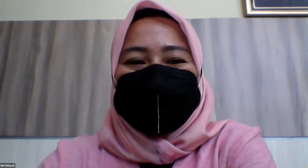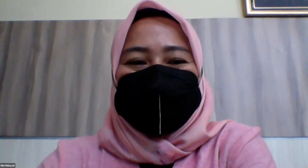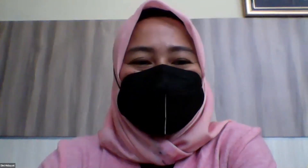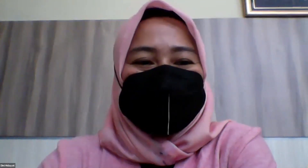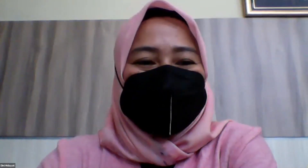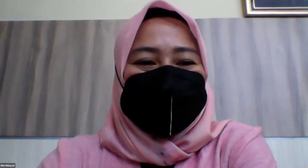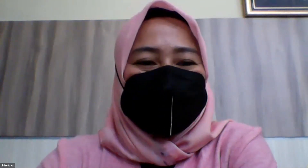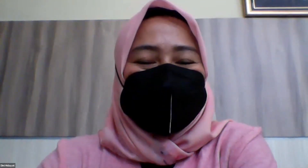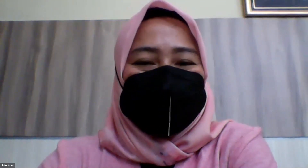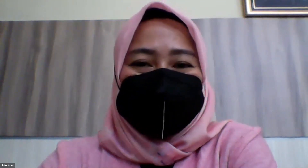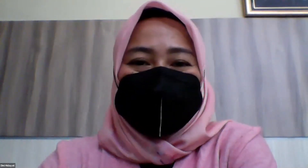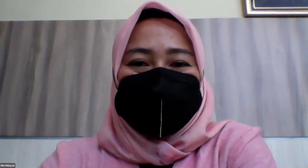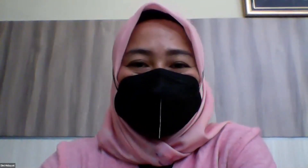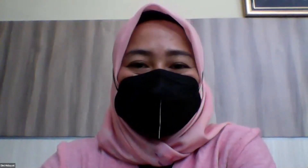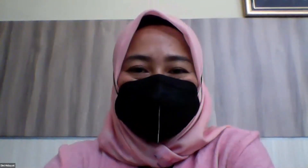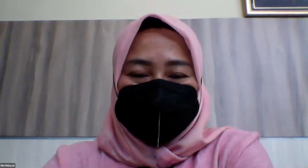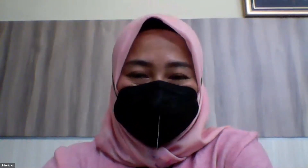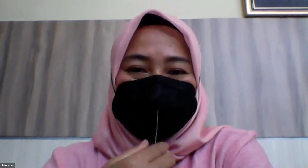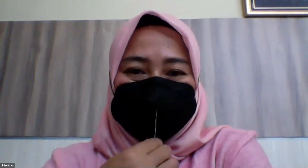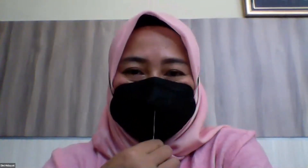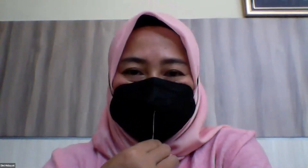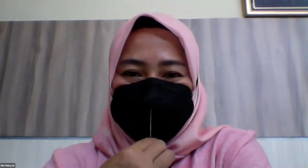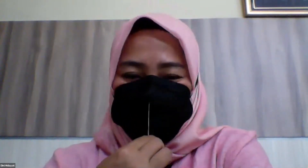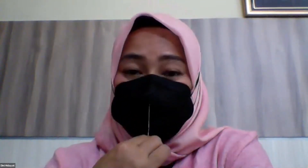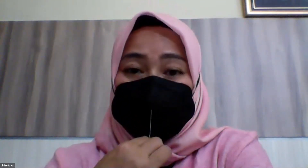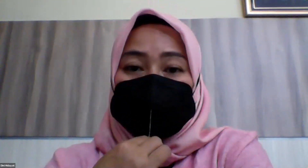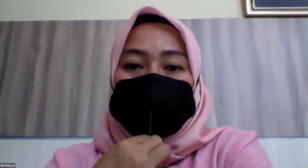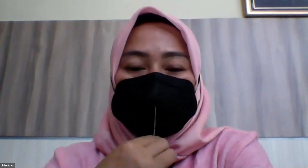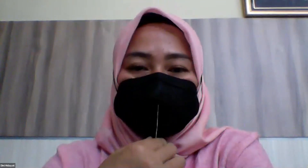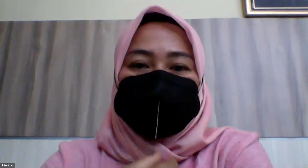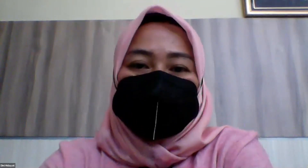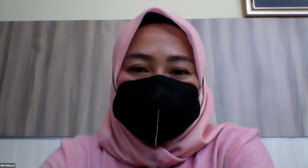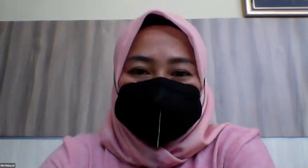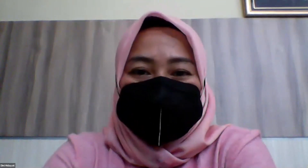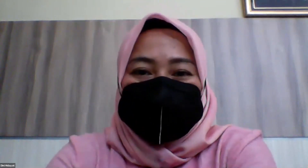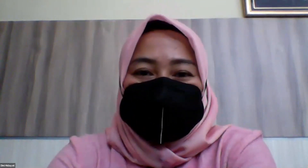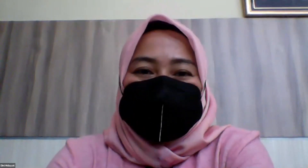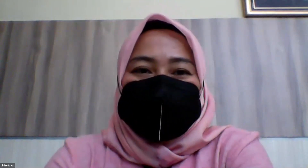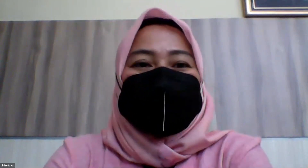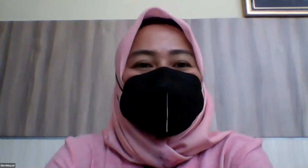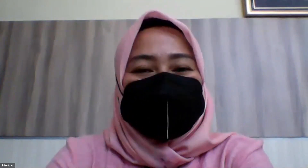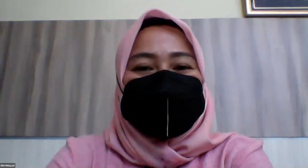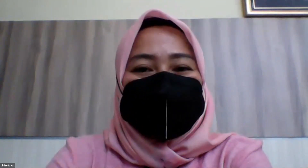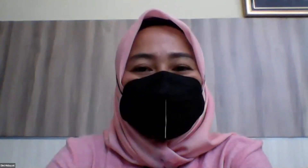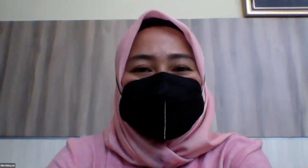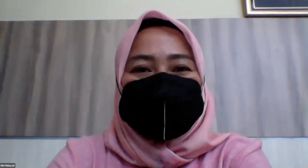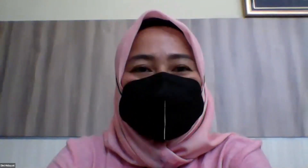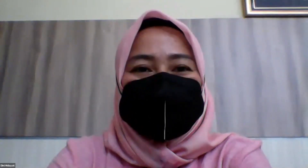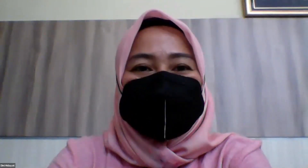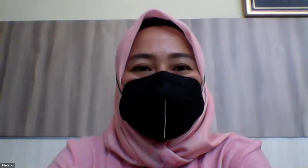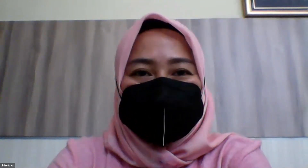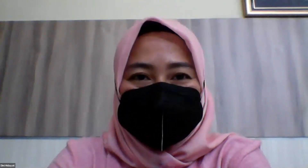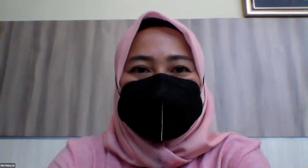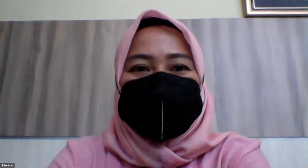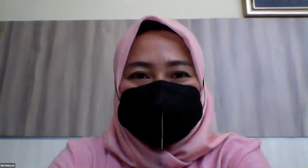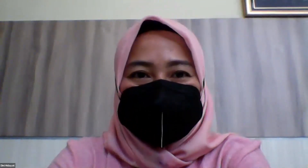dan early warning system menjelang lahir itu berarti harus ANC-nya lebih diperkuat lagi kepada